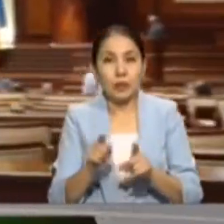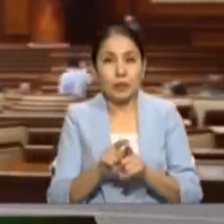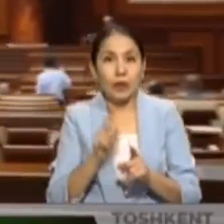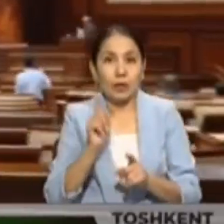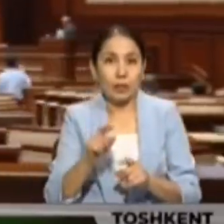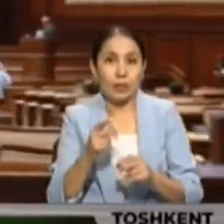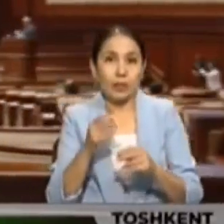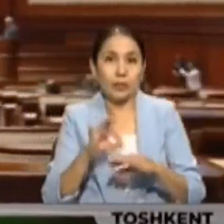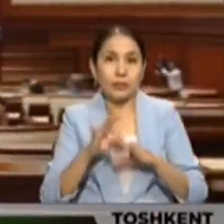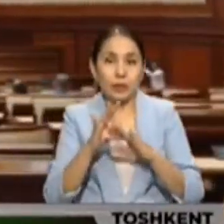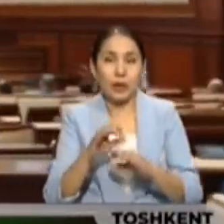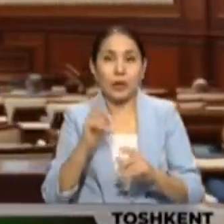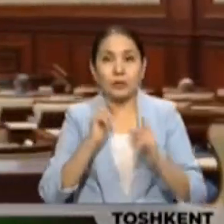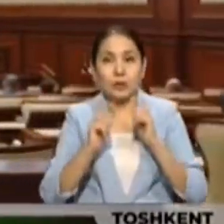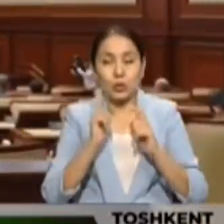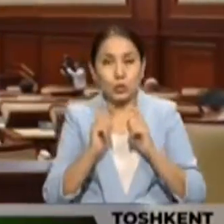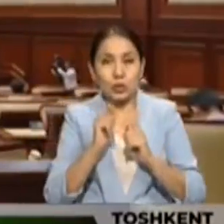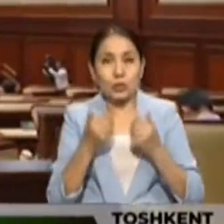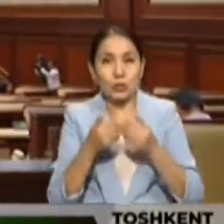klinik ordinatura va magistratura qayta